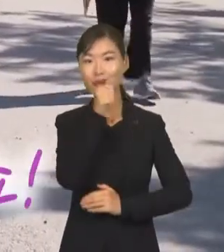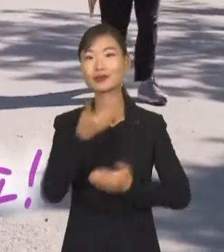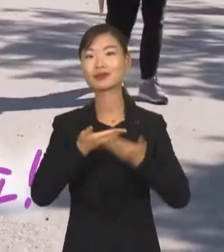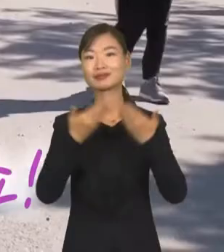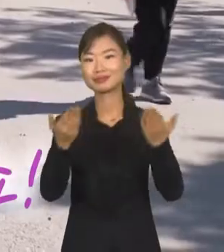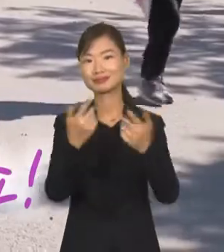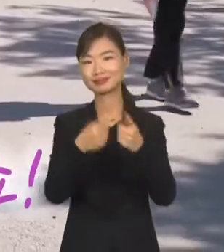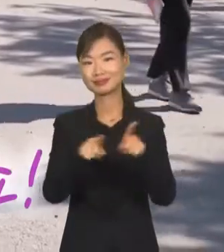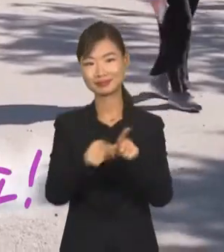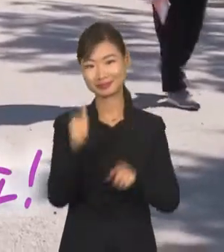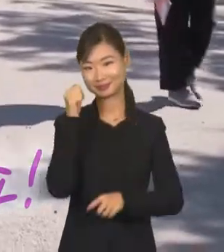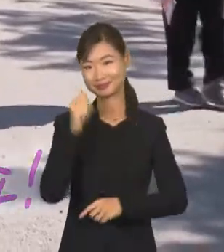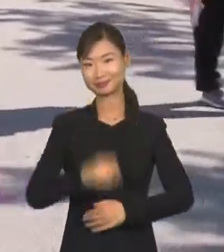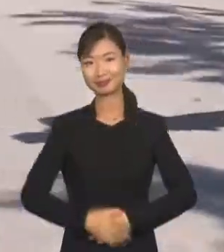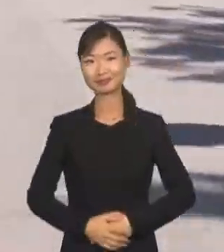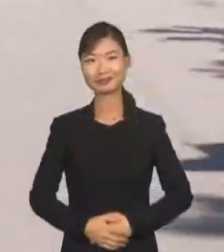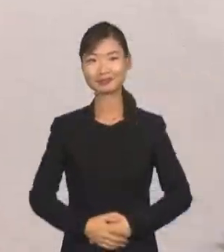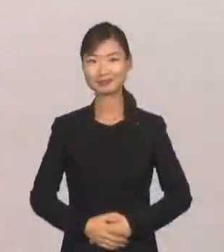함께 가보시죠.